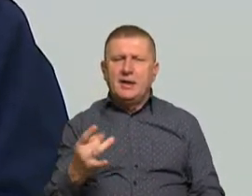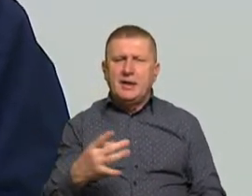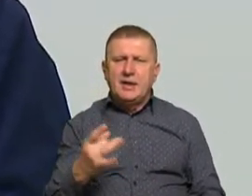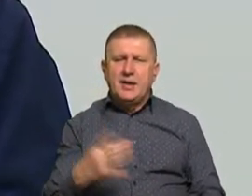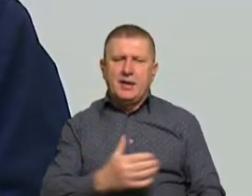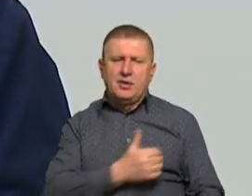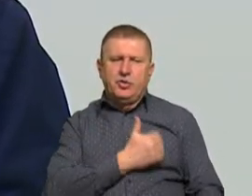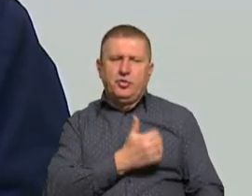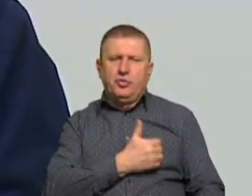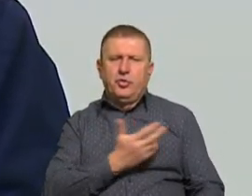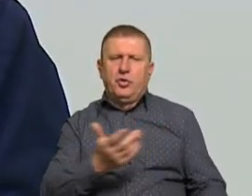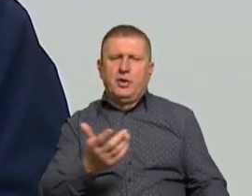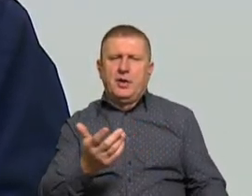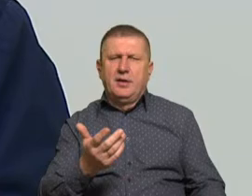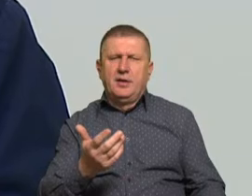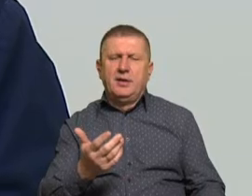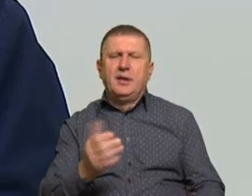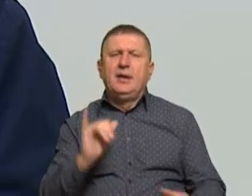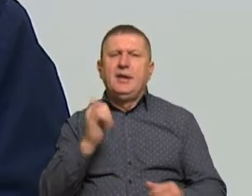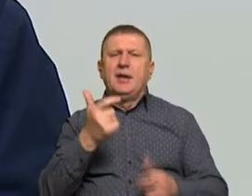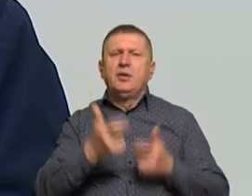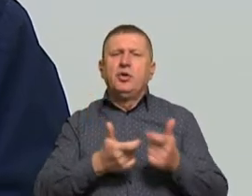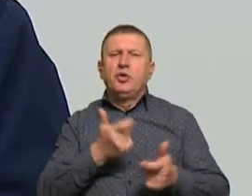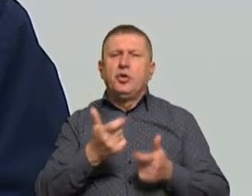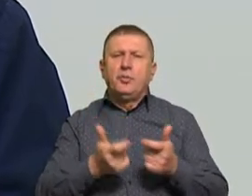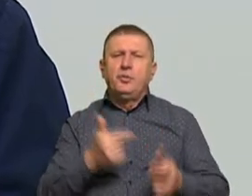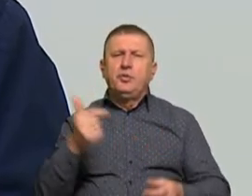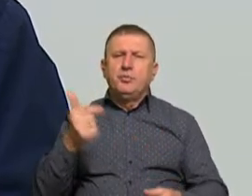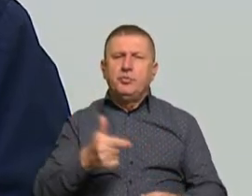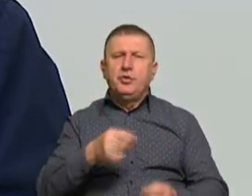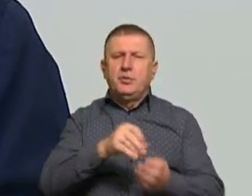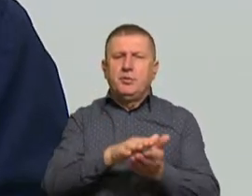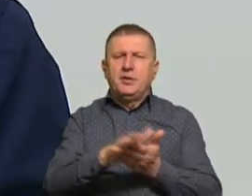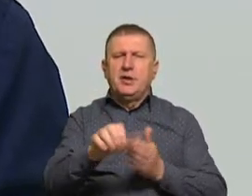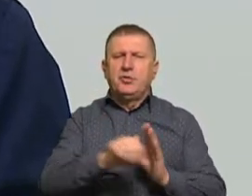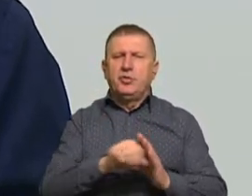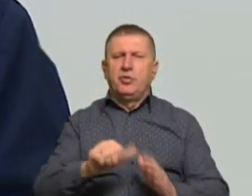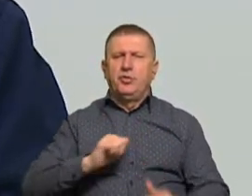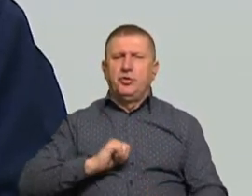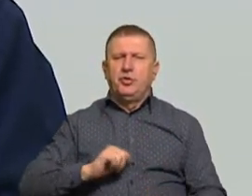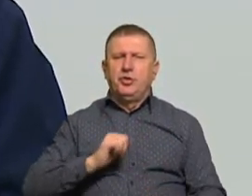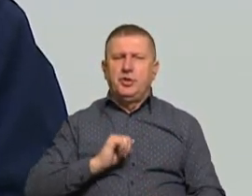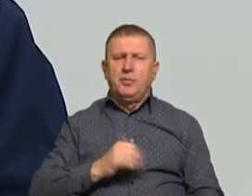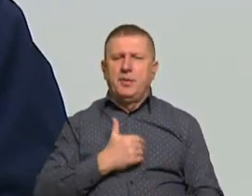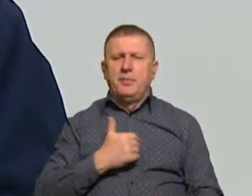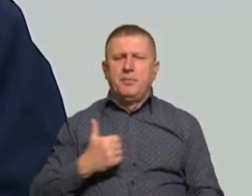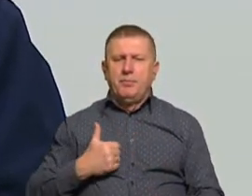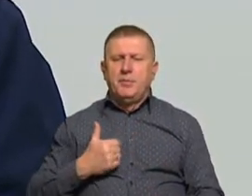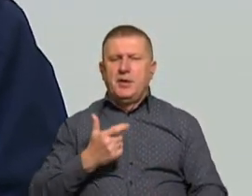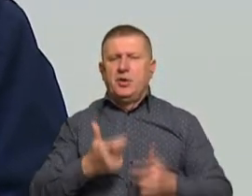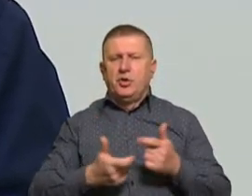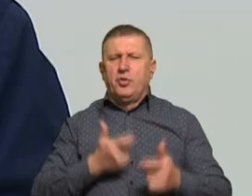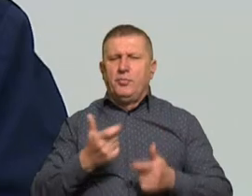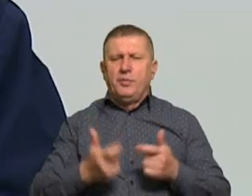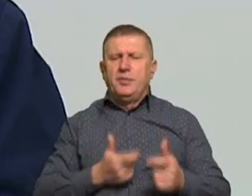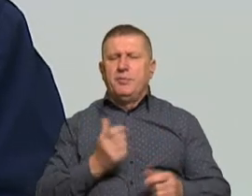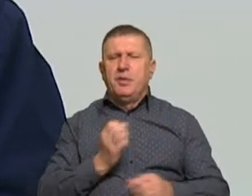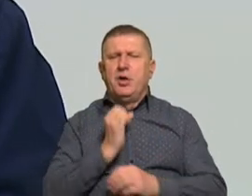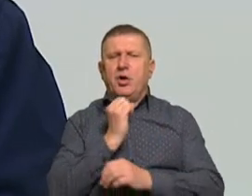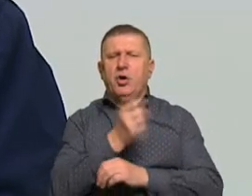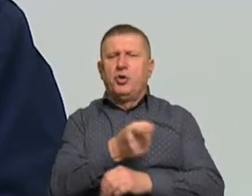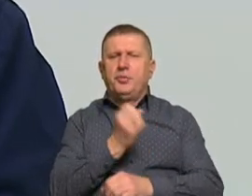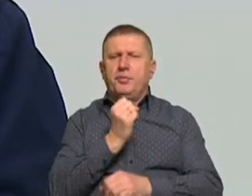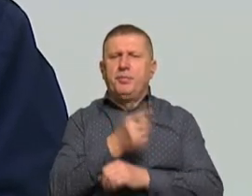która mówiła, jak segregować. Musimy zacząć od siebie, bo to my tworzymy jako mieszkańcy strumień odpadów. W naszym mieście to